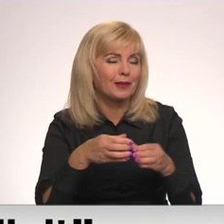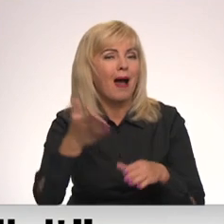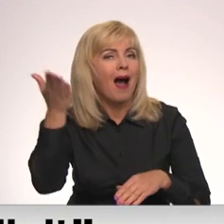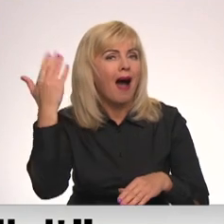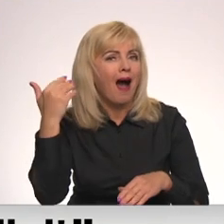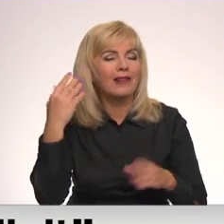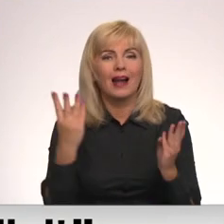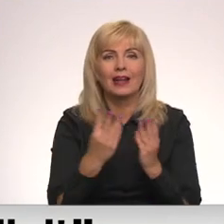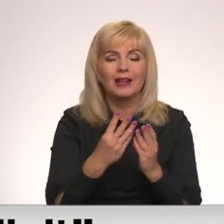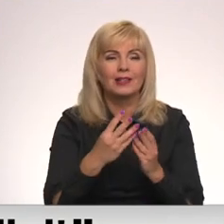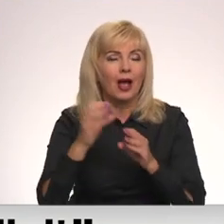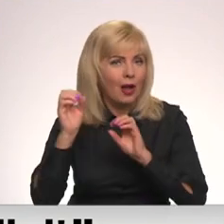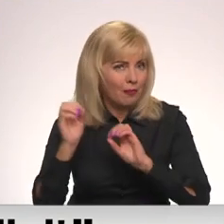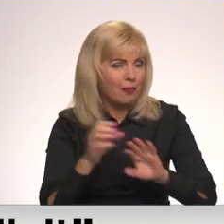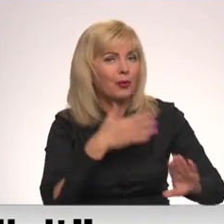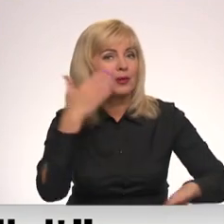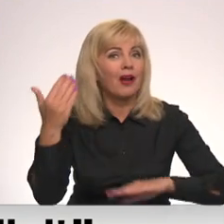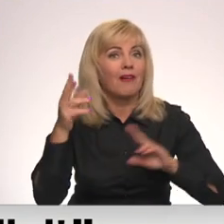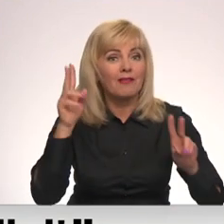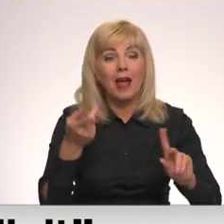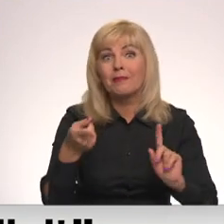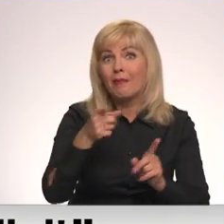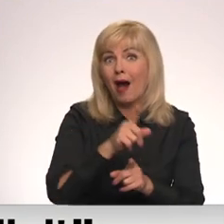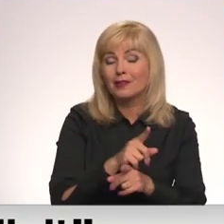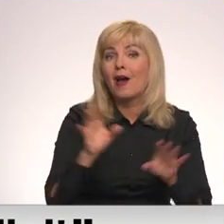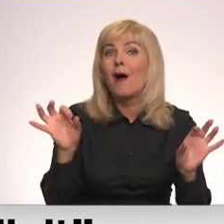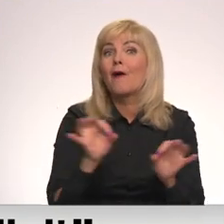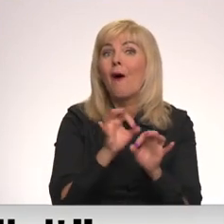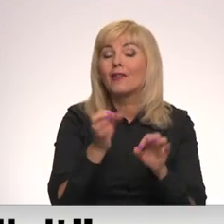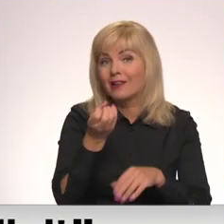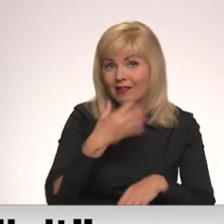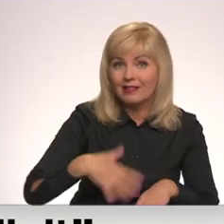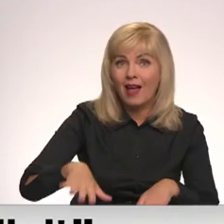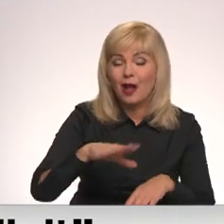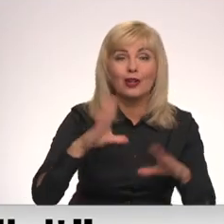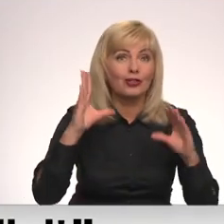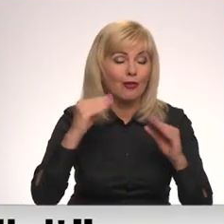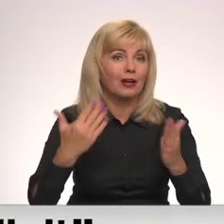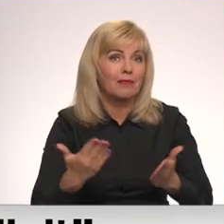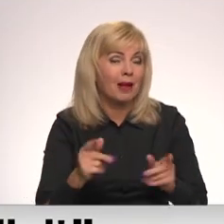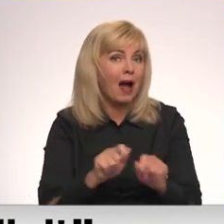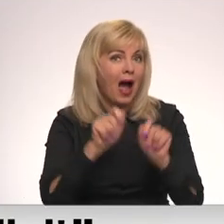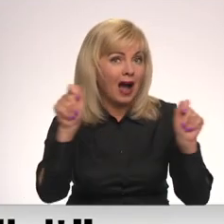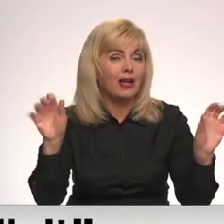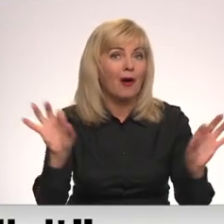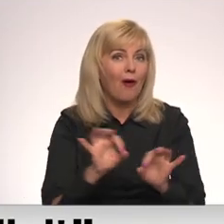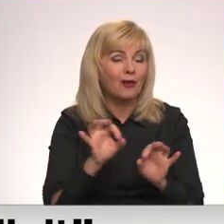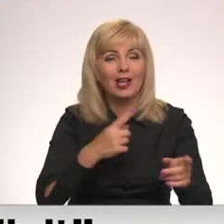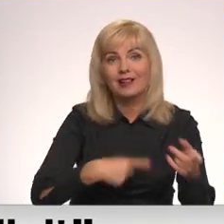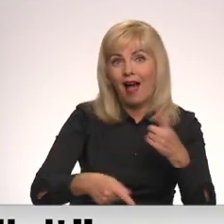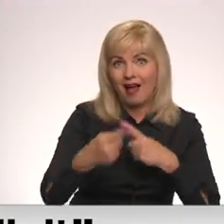kādreizējā estrāde Putvēņi, kas tagad pārtapusi par koncertdārzu un šovakar piedzīvos atklāšanas koncertu